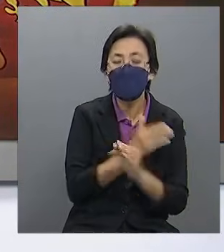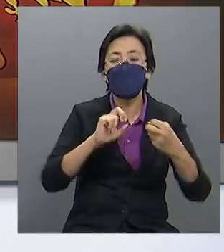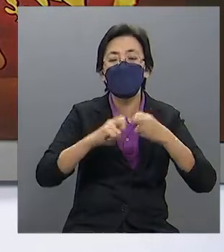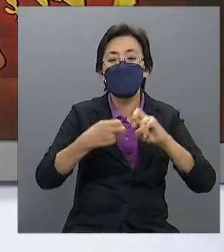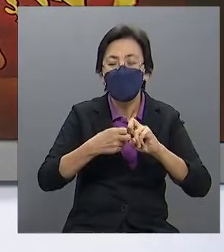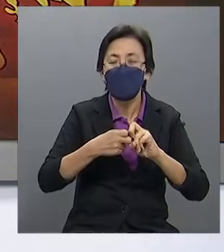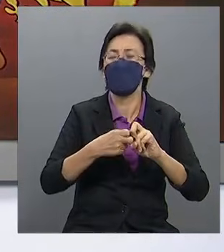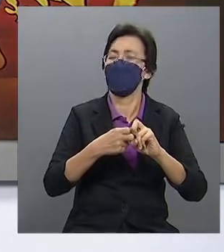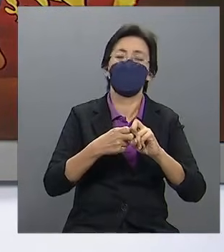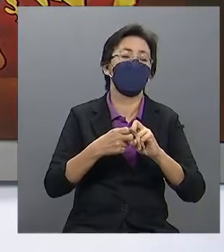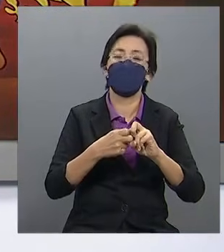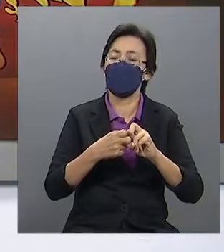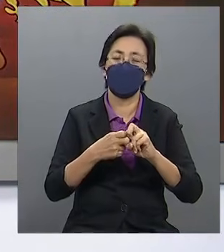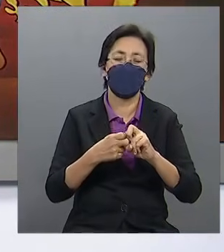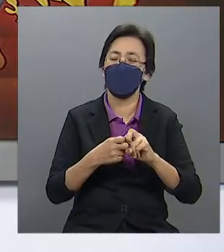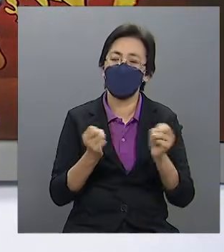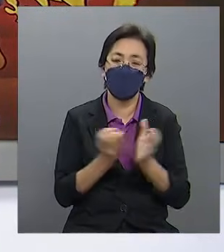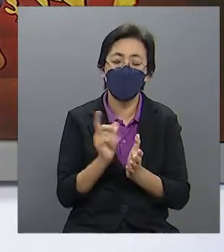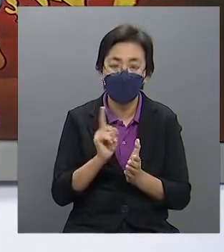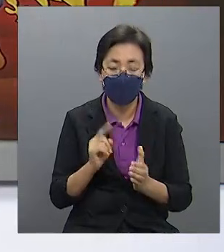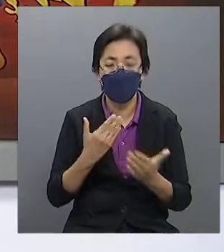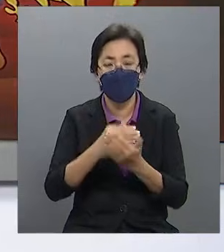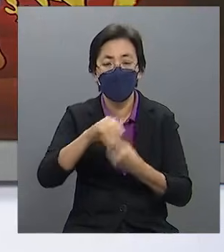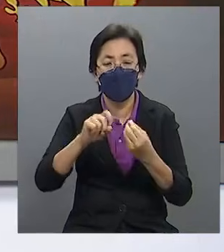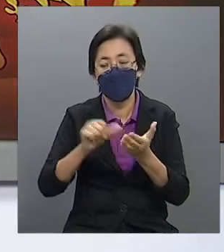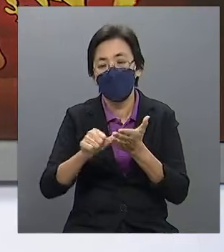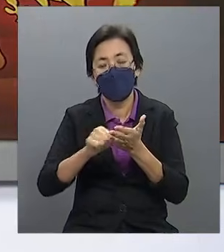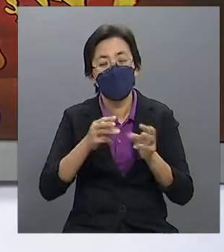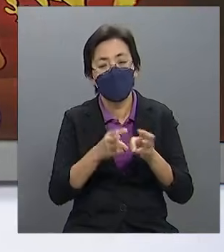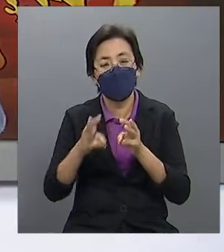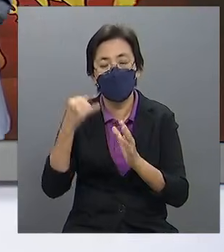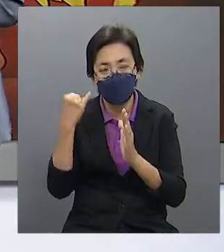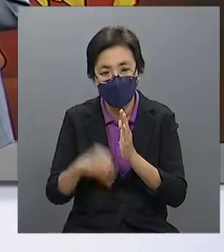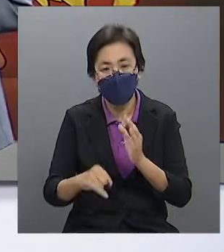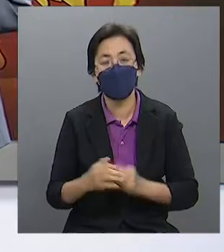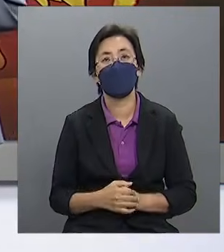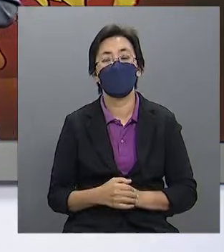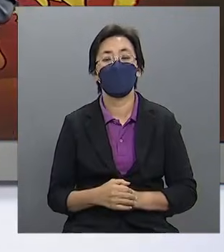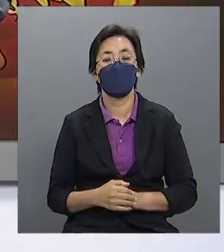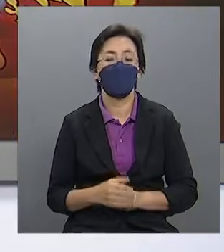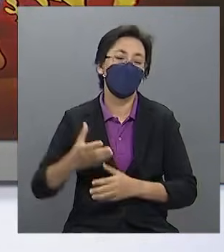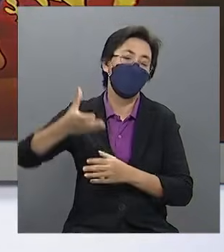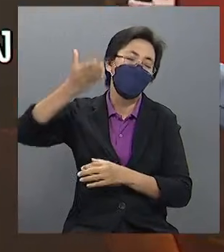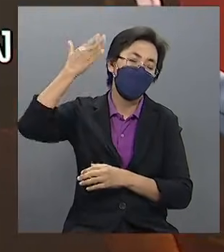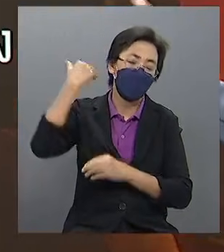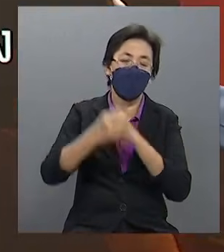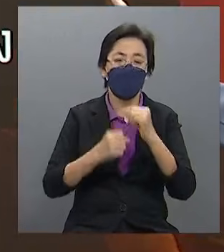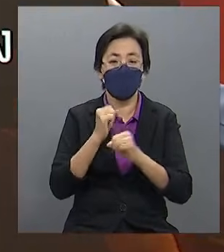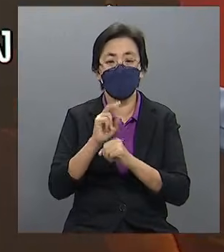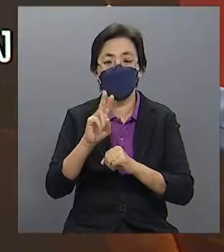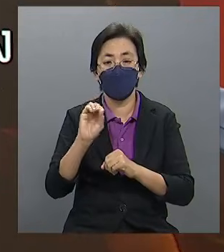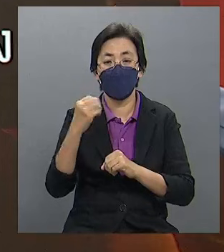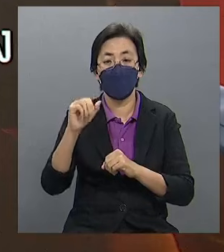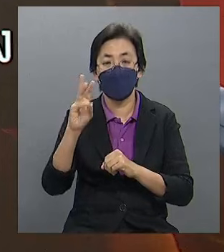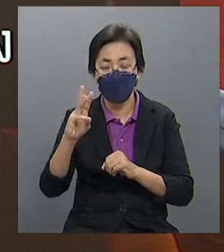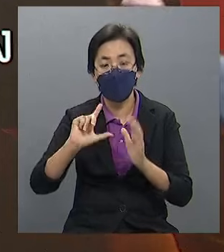ซึ่งซ้ำเติมด้วยการแก้ปัญหาเศรษฐกิจที่ไม่ถูกจุดนะคะมองย้อนไปค่ะในปี2016ศรีลังกาเจอกับภัยพิบัติ